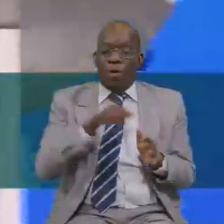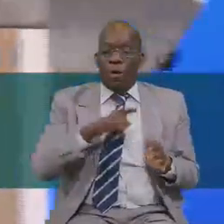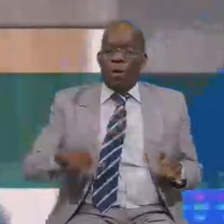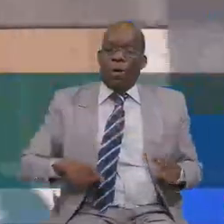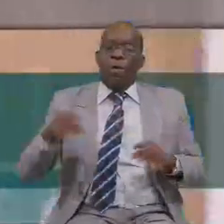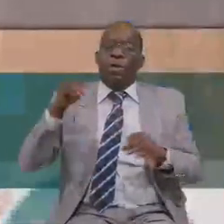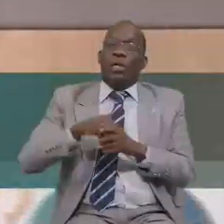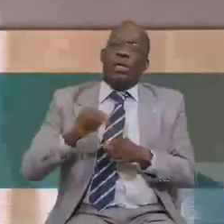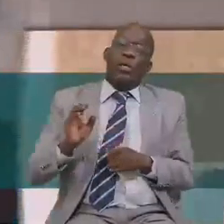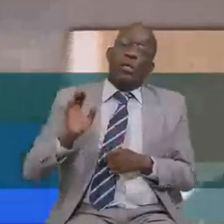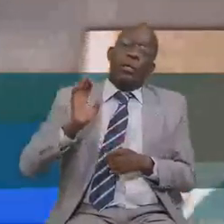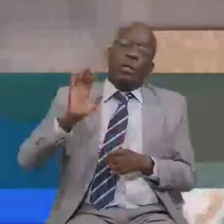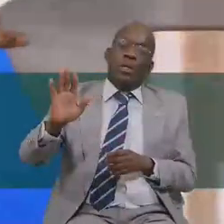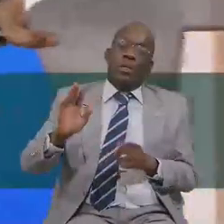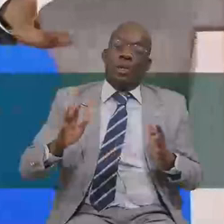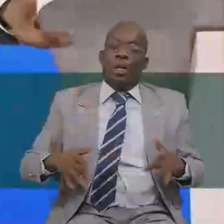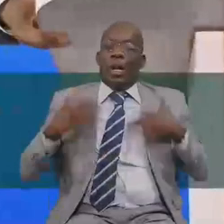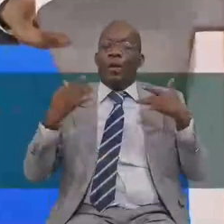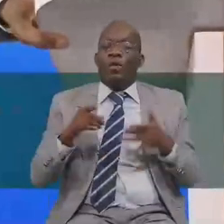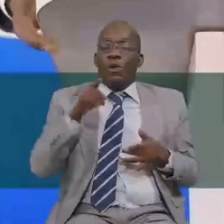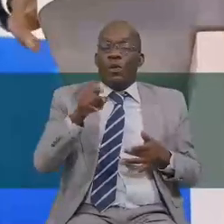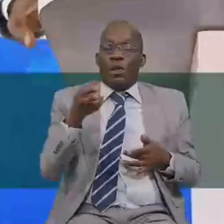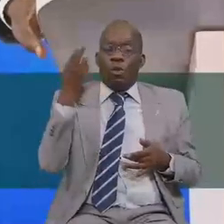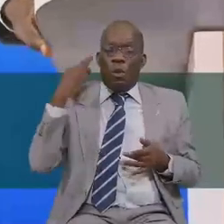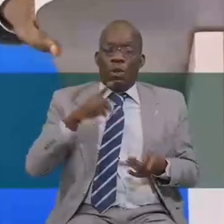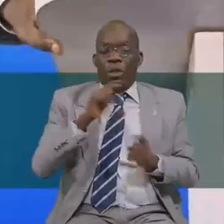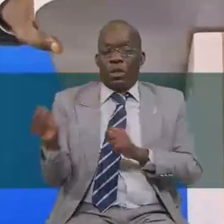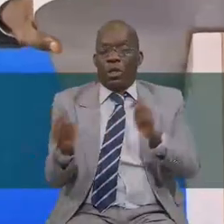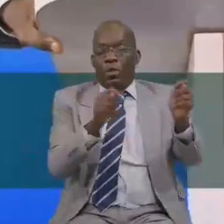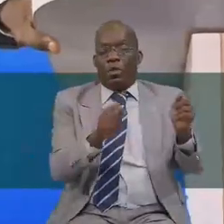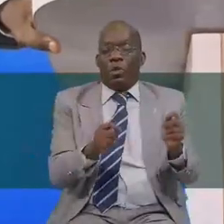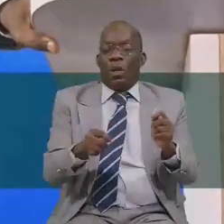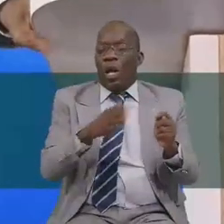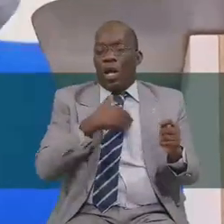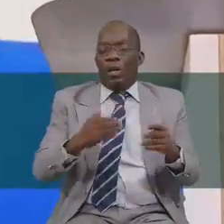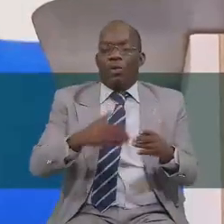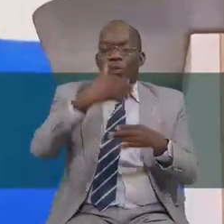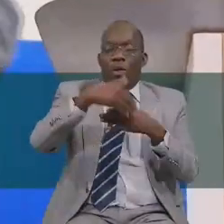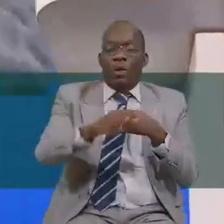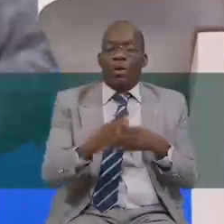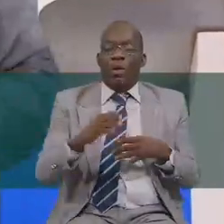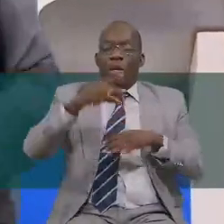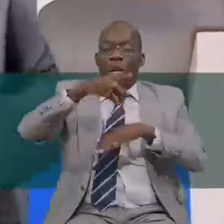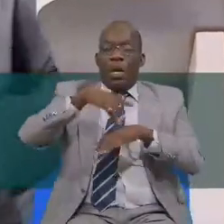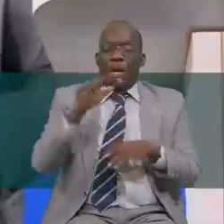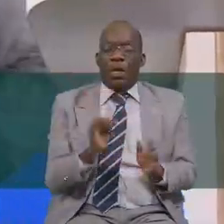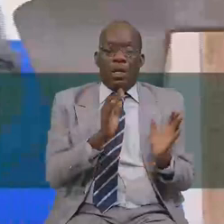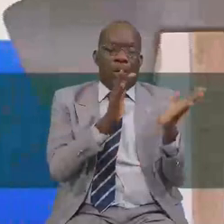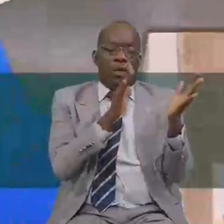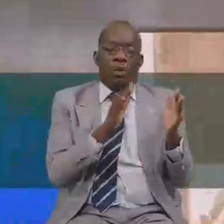été enlevé, transporté au-delà des attentes terrestres. Pense à ta